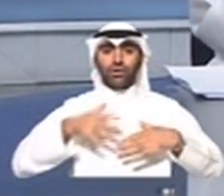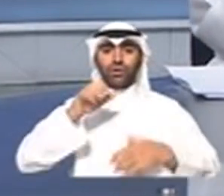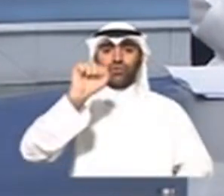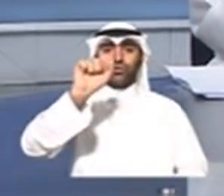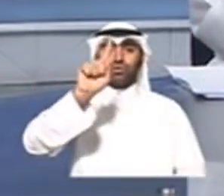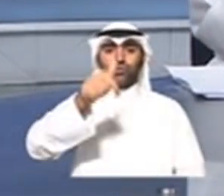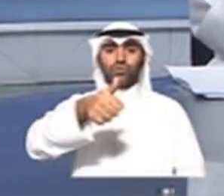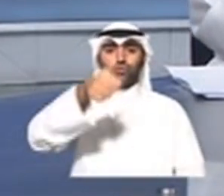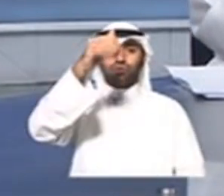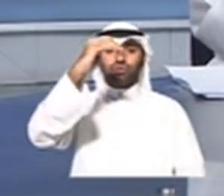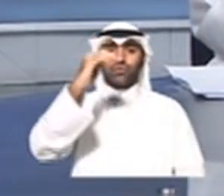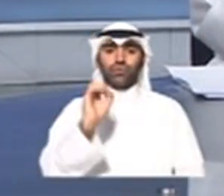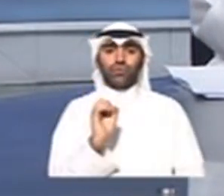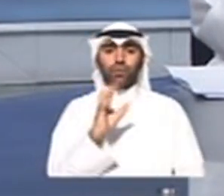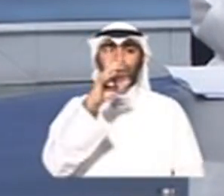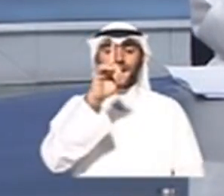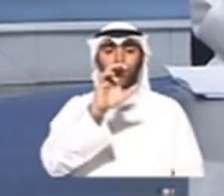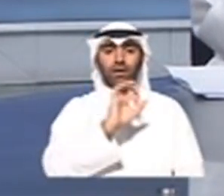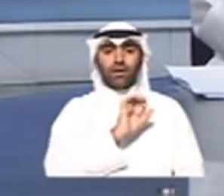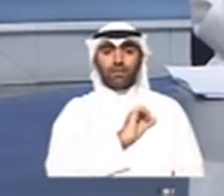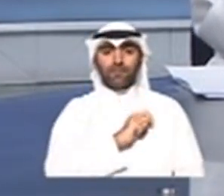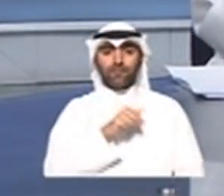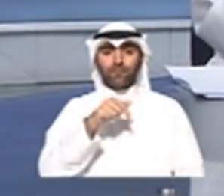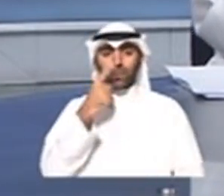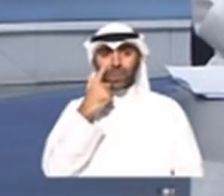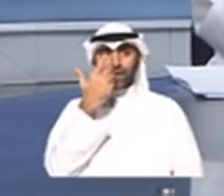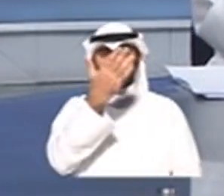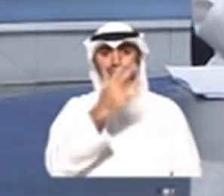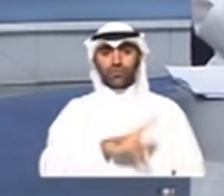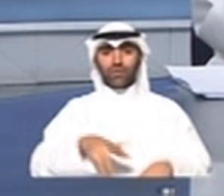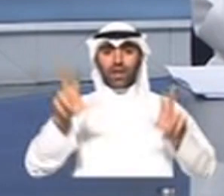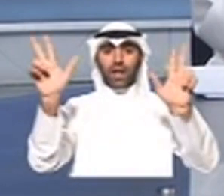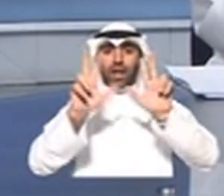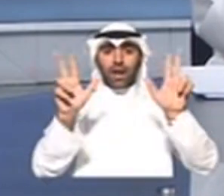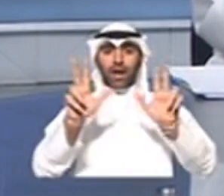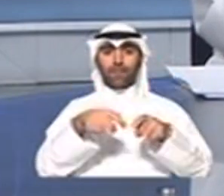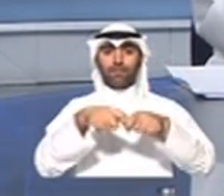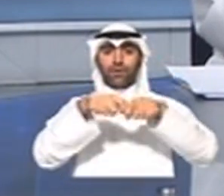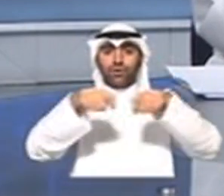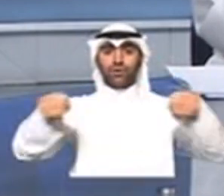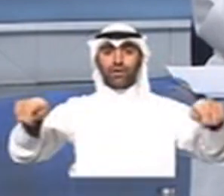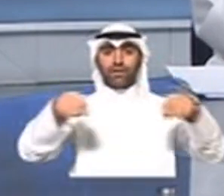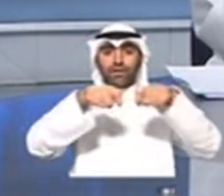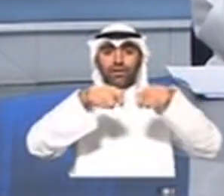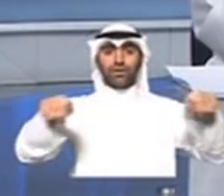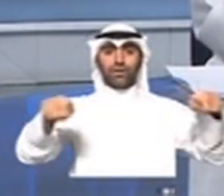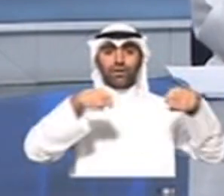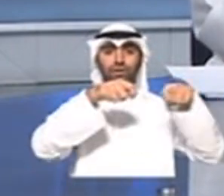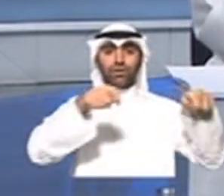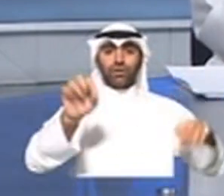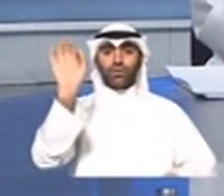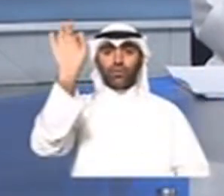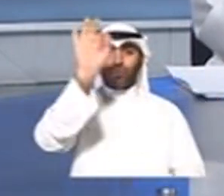الإمارات تناولت الحدث بكل ألم وحسرة، مستذكرة مواقف الأمير الراحل طيب الله ثراه ومآثره.